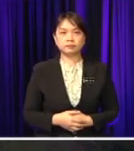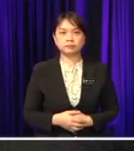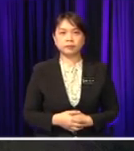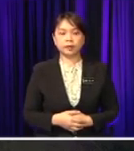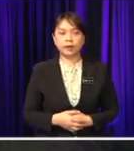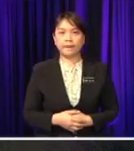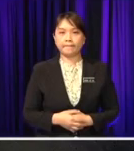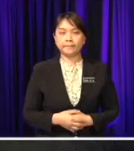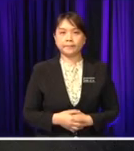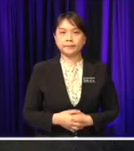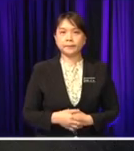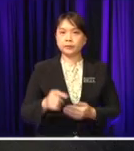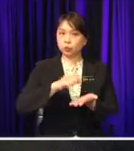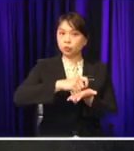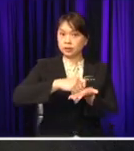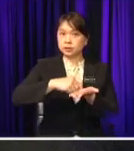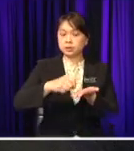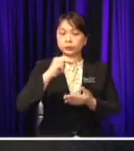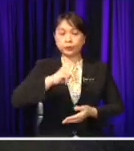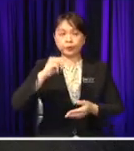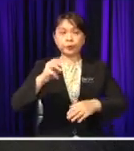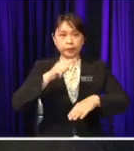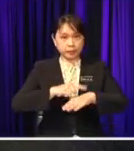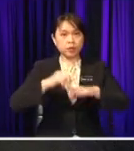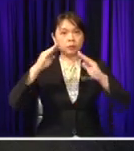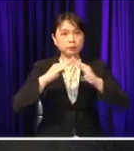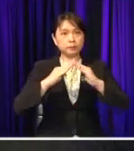tambah satu sama dengan